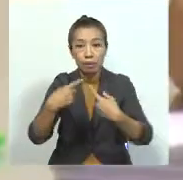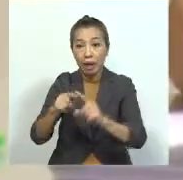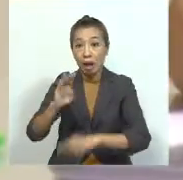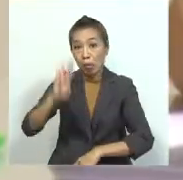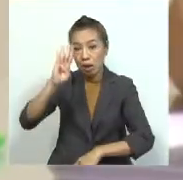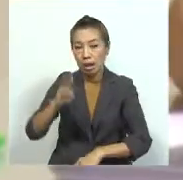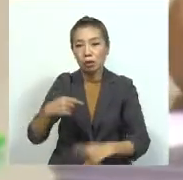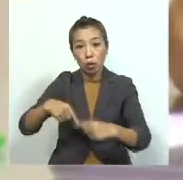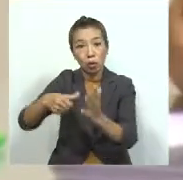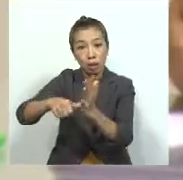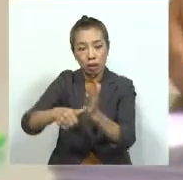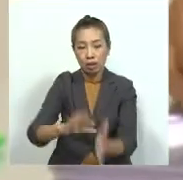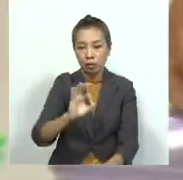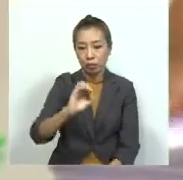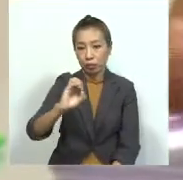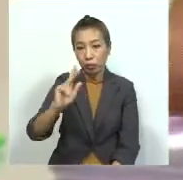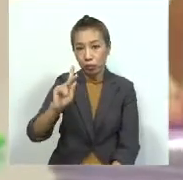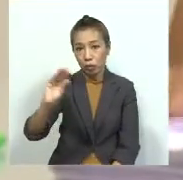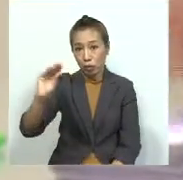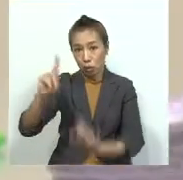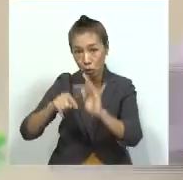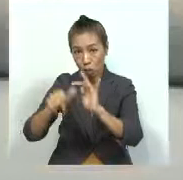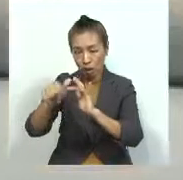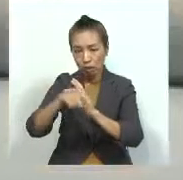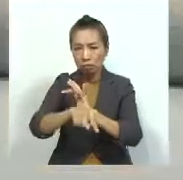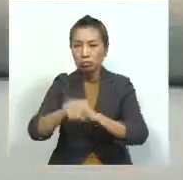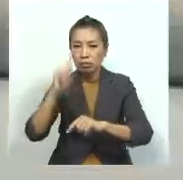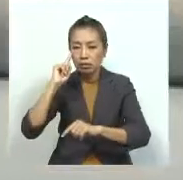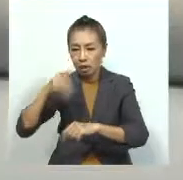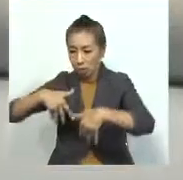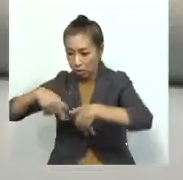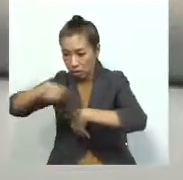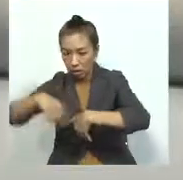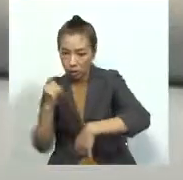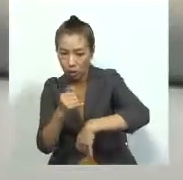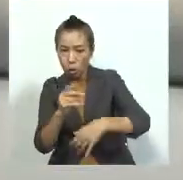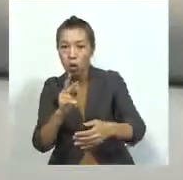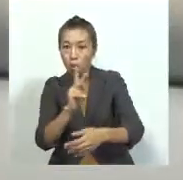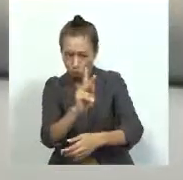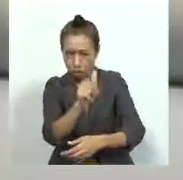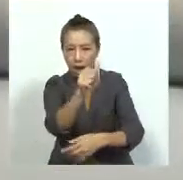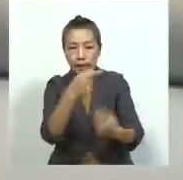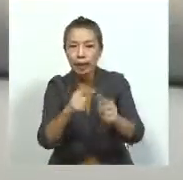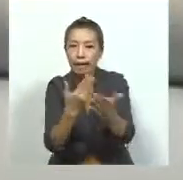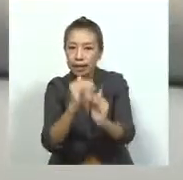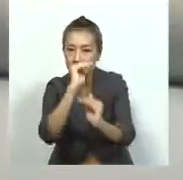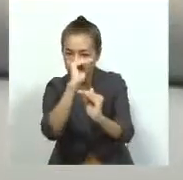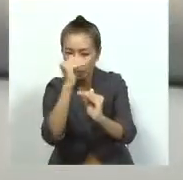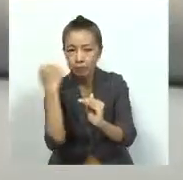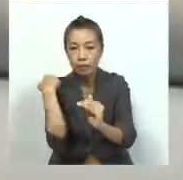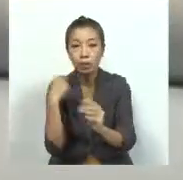แบบมาเนี่ยเรามองว่าให้กู้ได้แต่เป็นวงเงินที่จำกัดนะเช่นว่